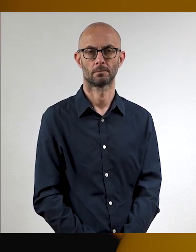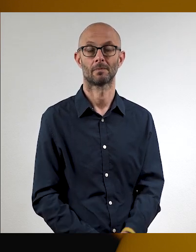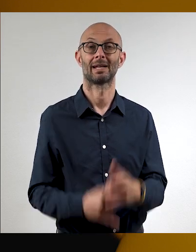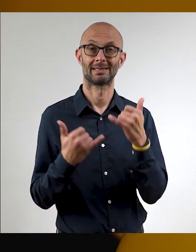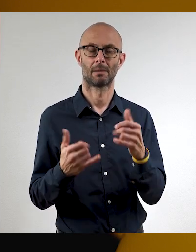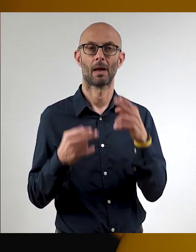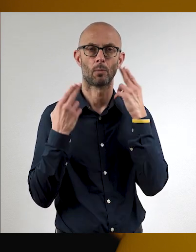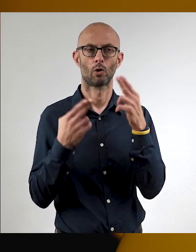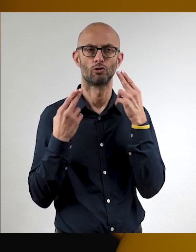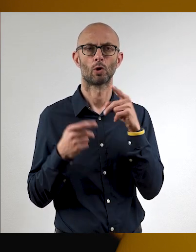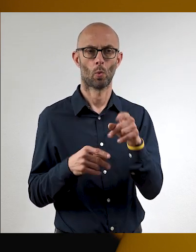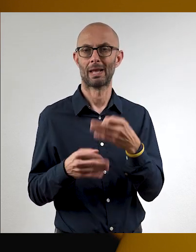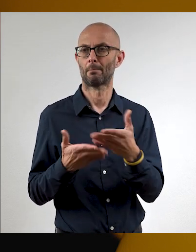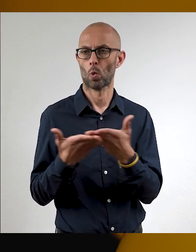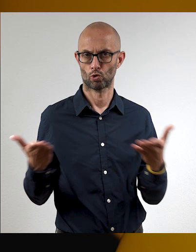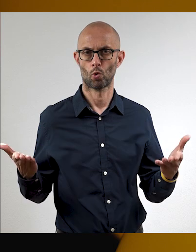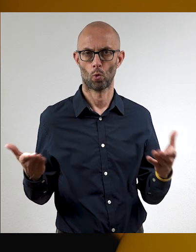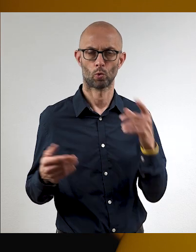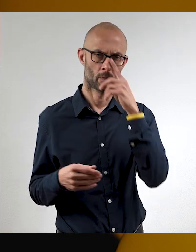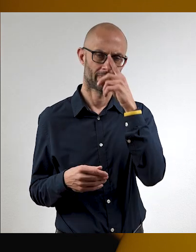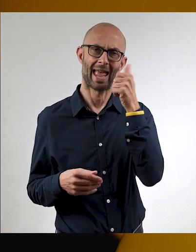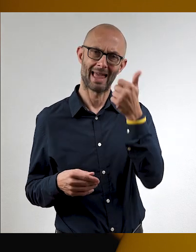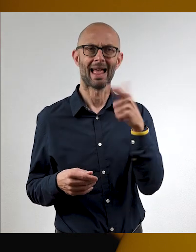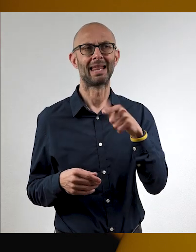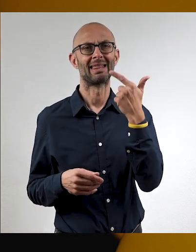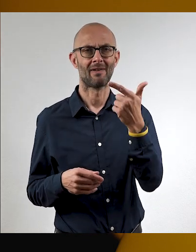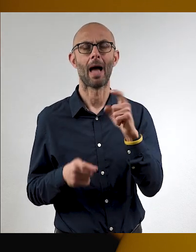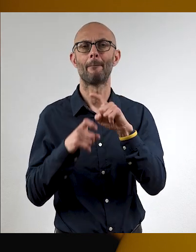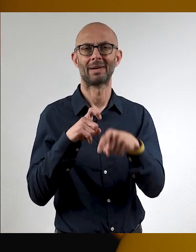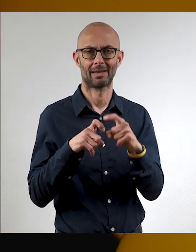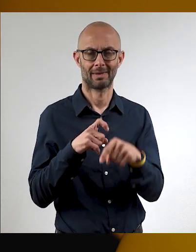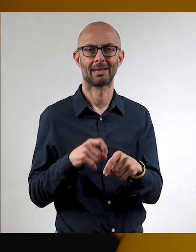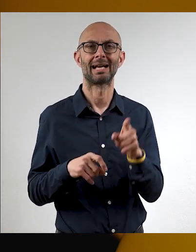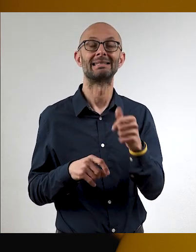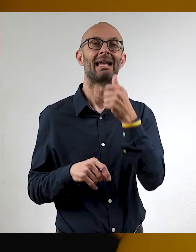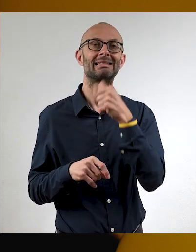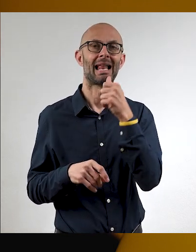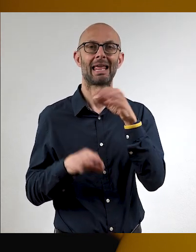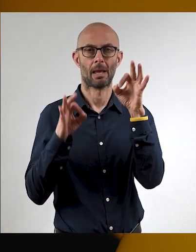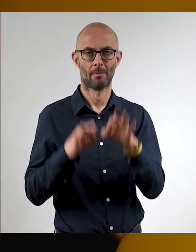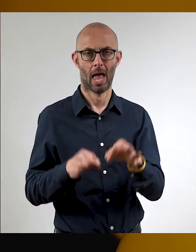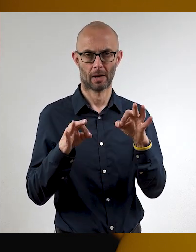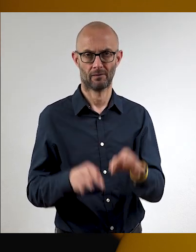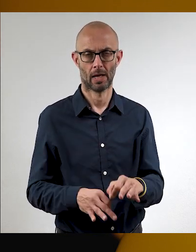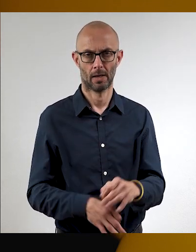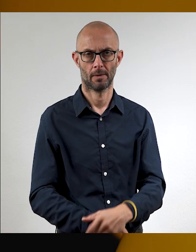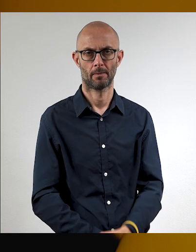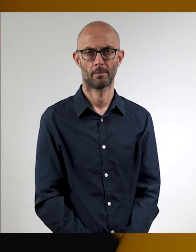Zdaj pa poiščite v tem prostoru en ali pa dva predmeta, ki sta zelene barve